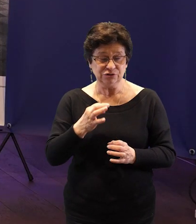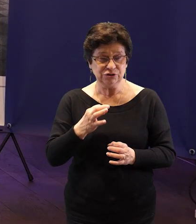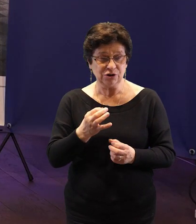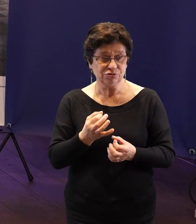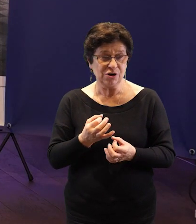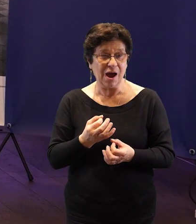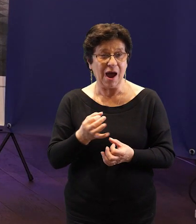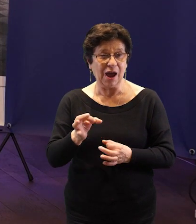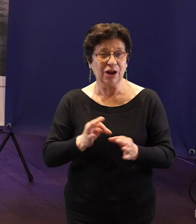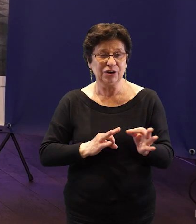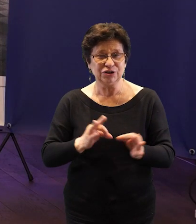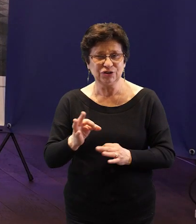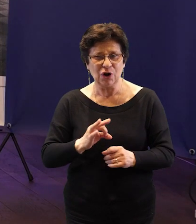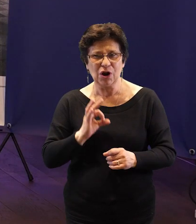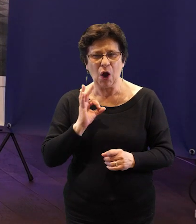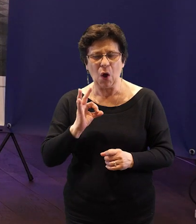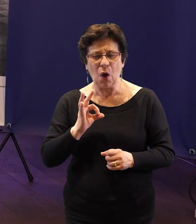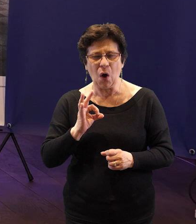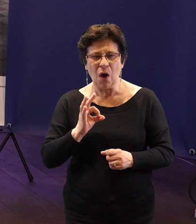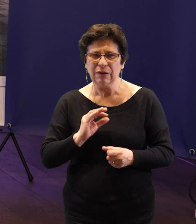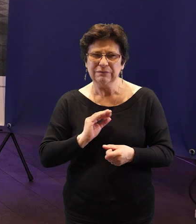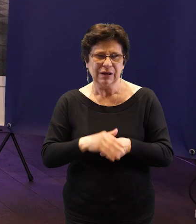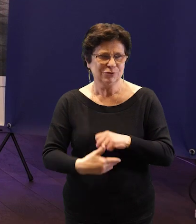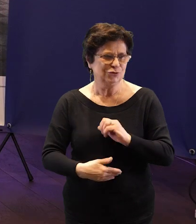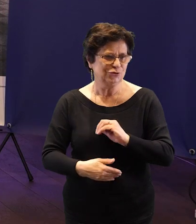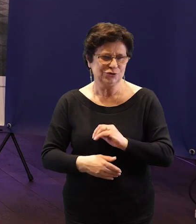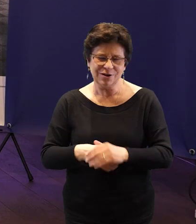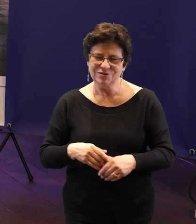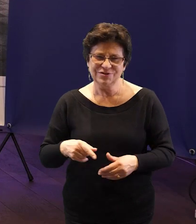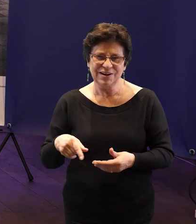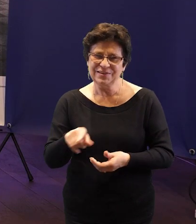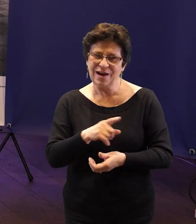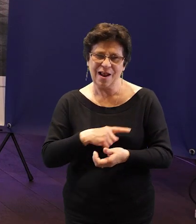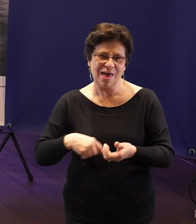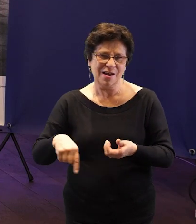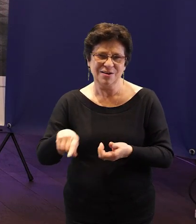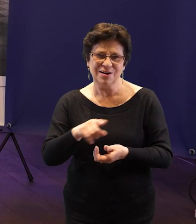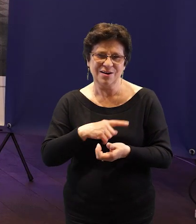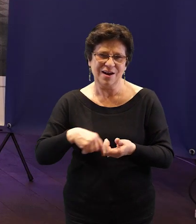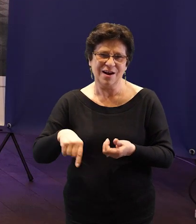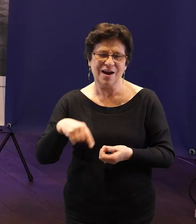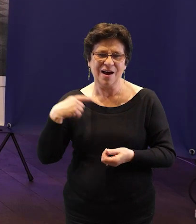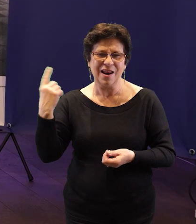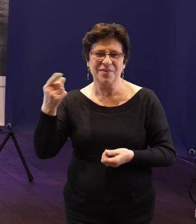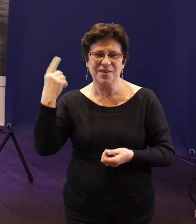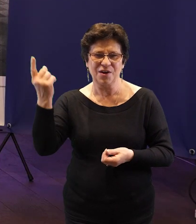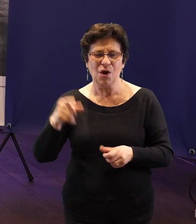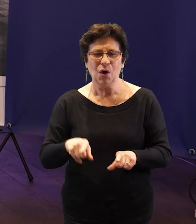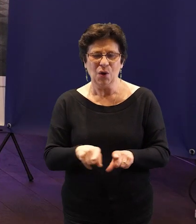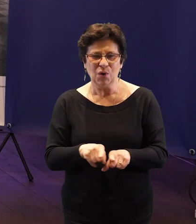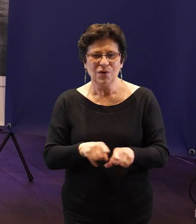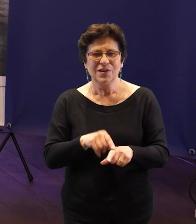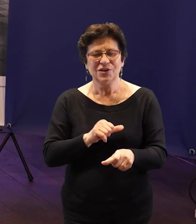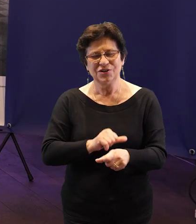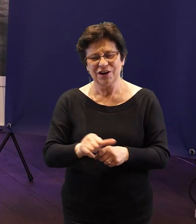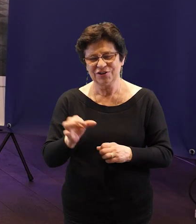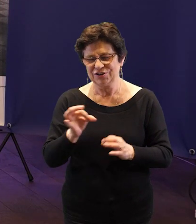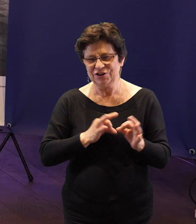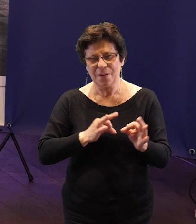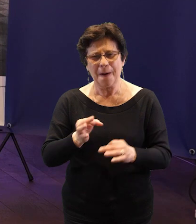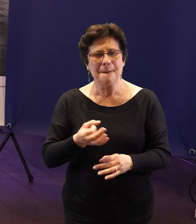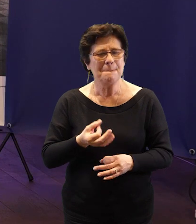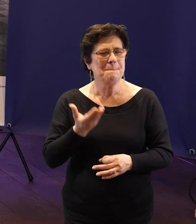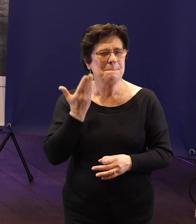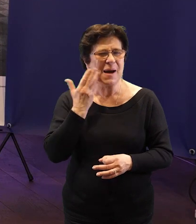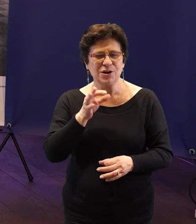tych latających talerzach nieszczęsnych znad książa, no to tam ta historia jest opisana, jest tam również bardzo